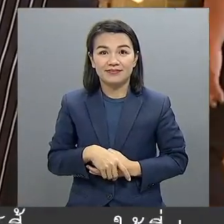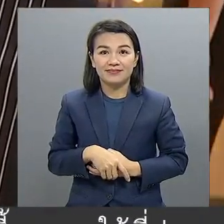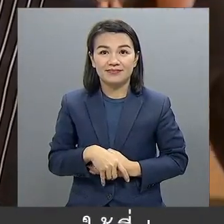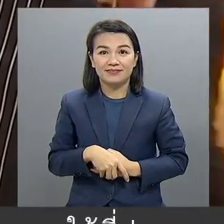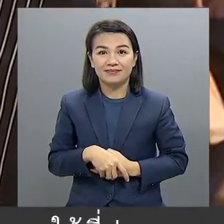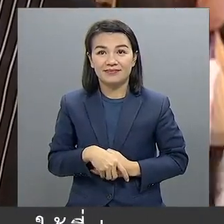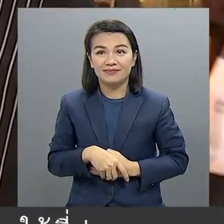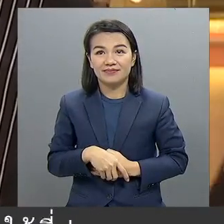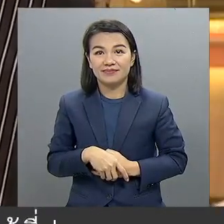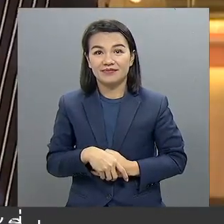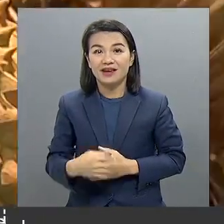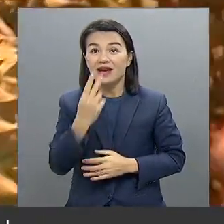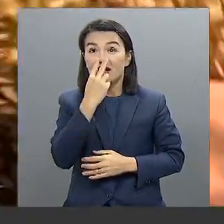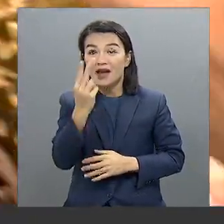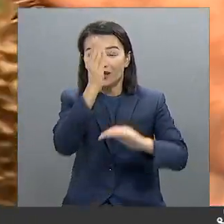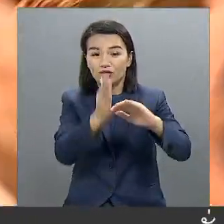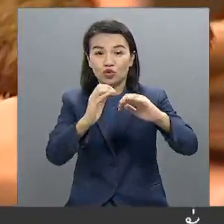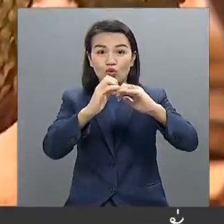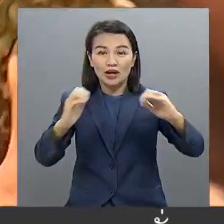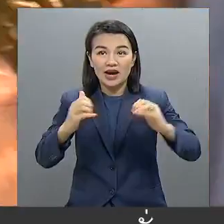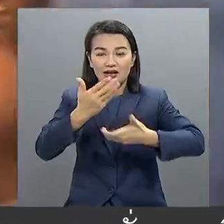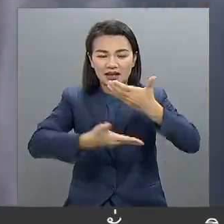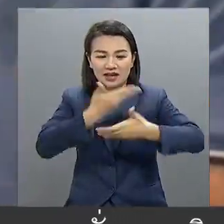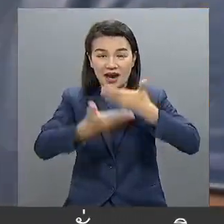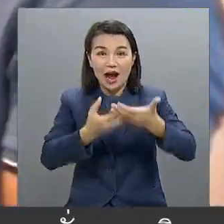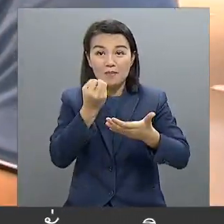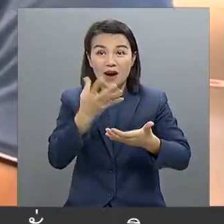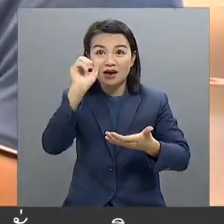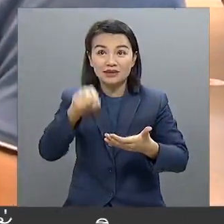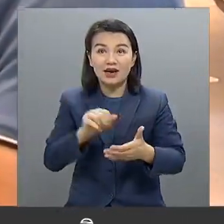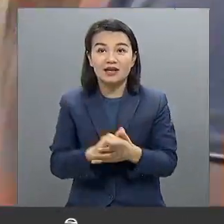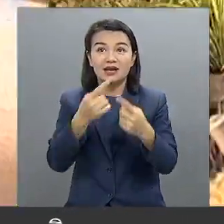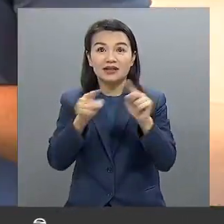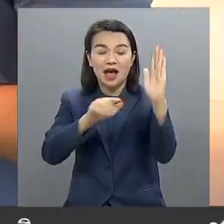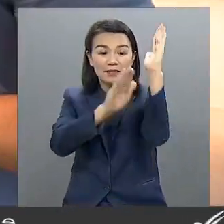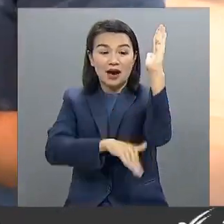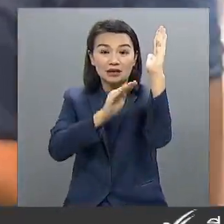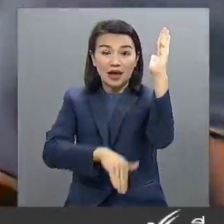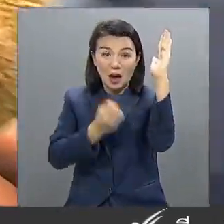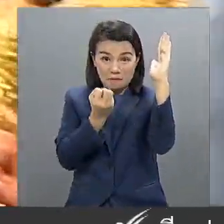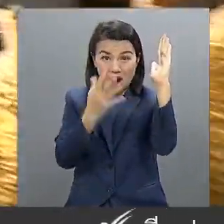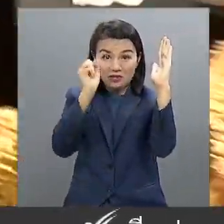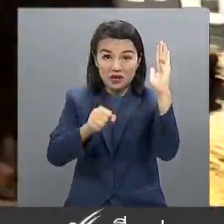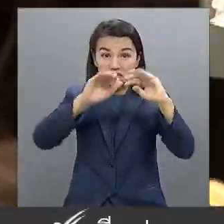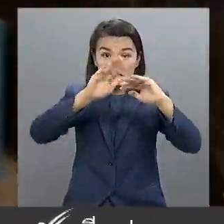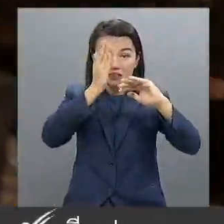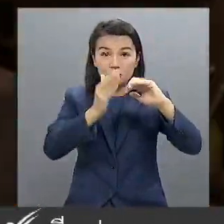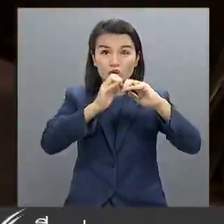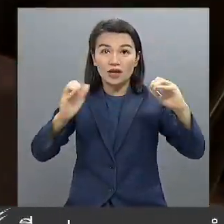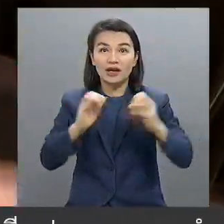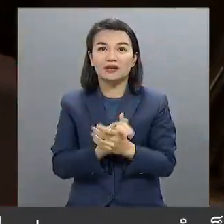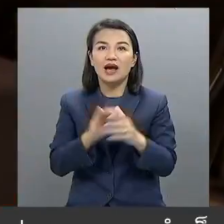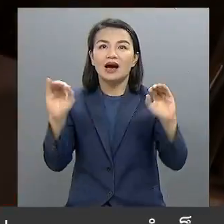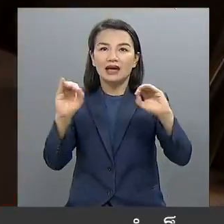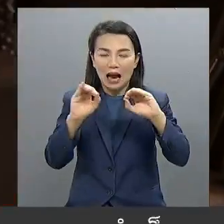เราจะเหทุเรยนโคนะคะขายกเยอะมากแตช่ทุเรีนใดกำลงมาใช่ค่ะ ช่วนี้ก็จะใกล้ถึหน้าทุเรียนใดแล้นะั